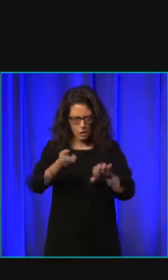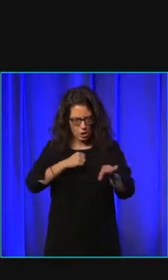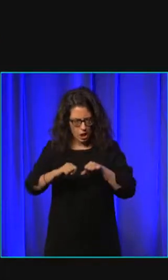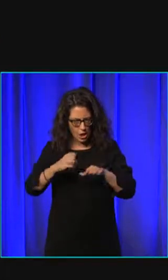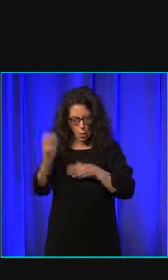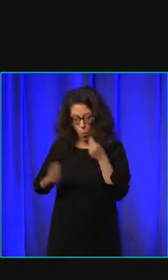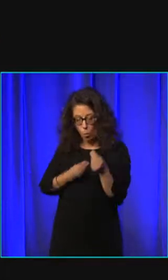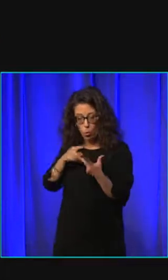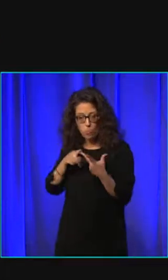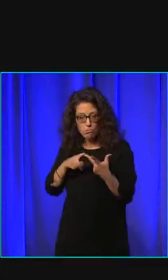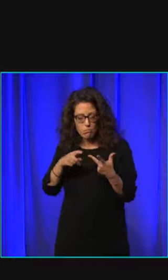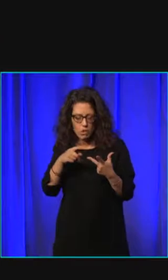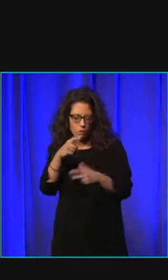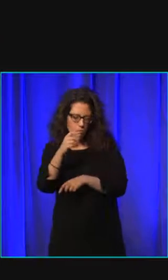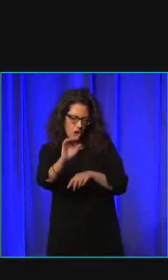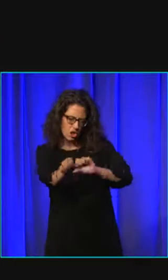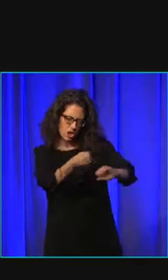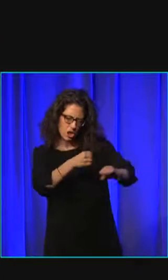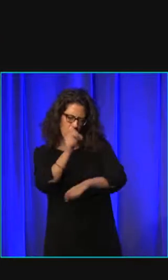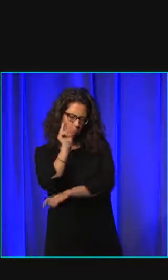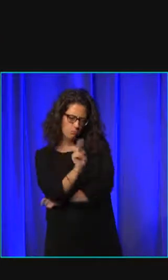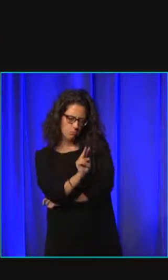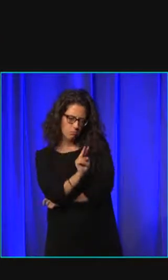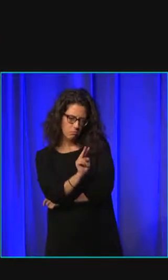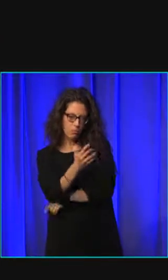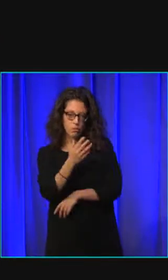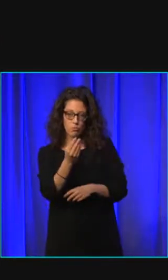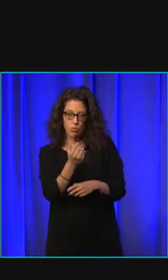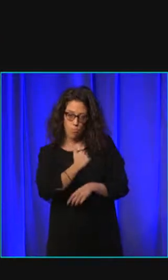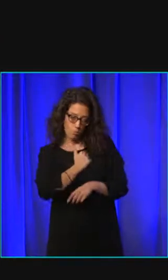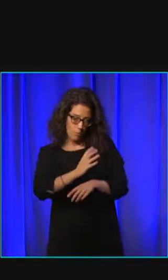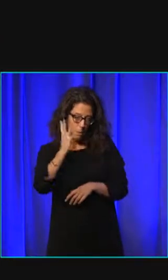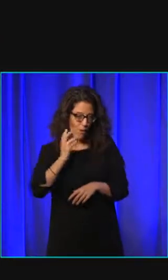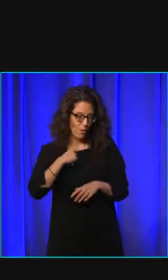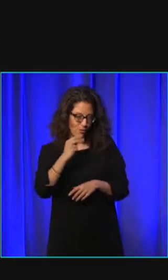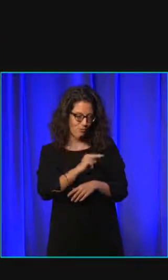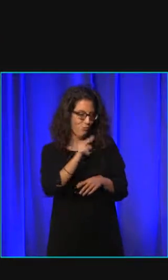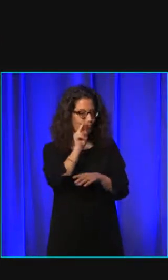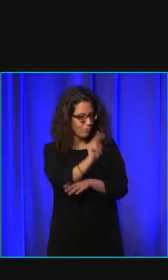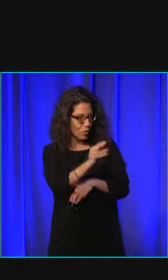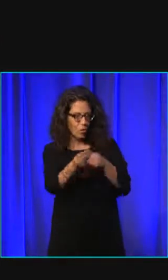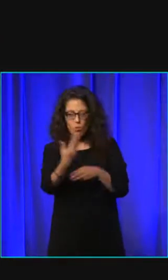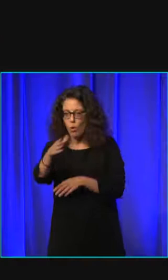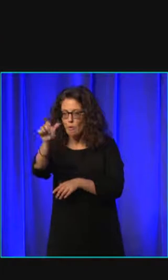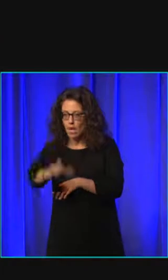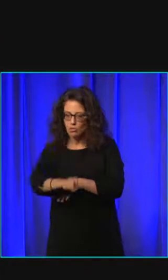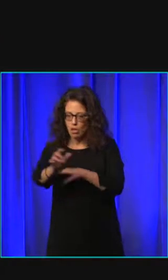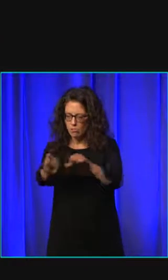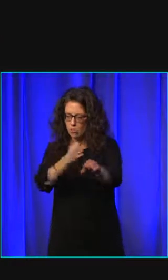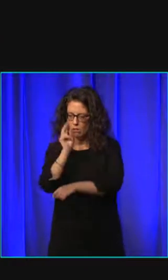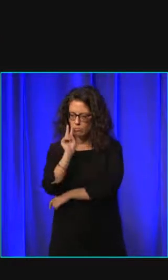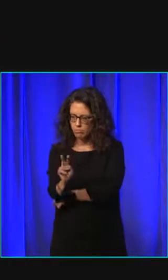lorsqu'il observe ce geste, réalisé par lui-même ou réalisé par un de partenaires d'entraînement, on dit